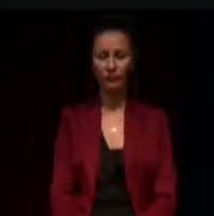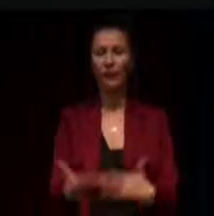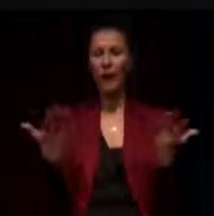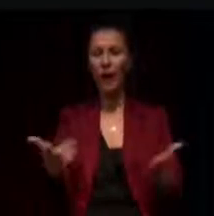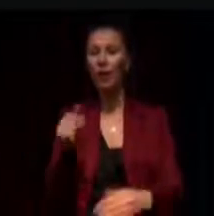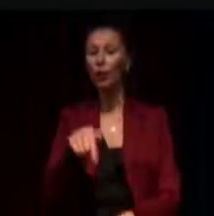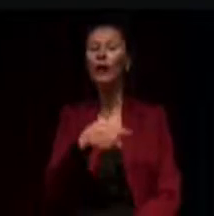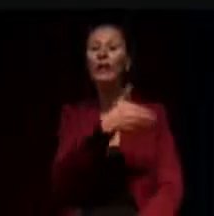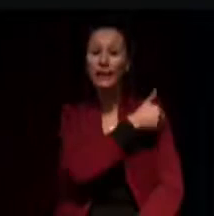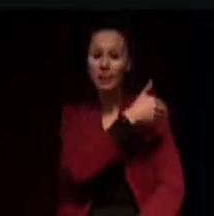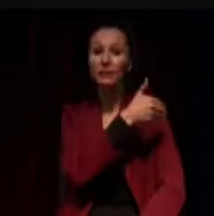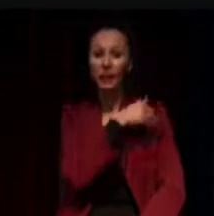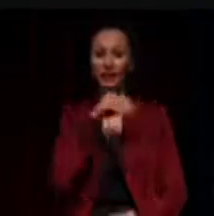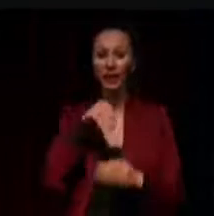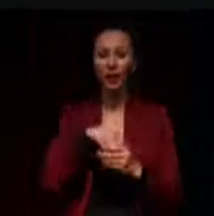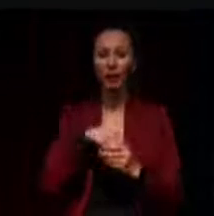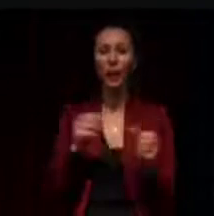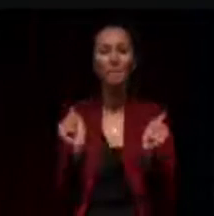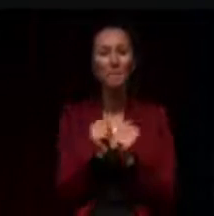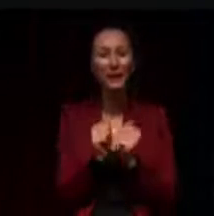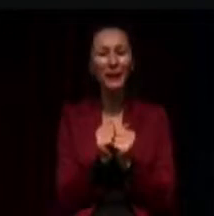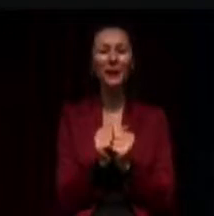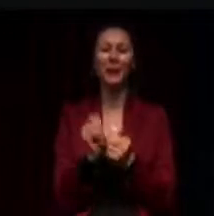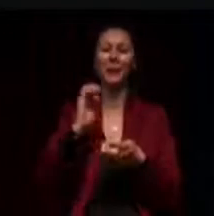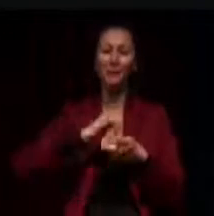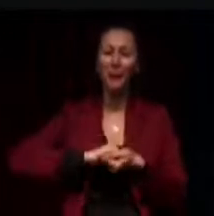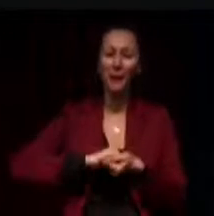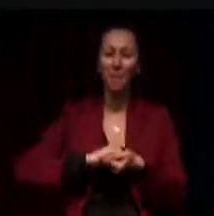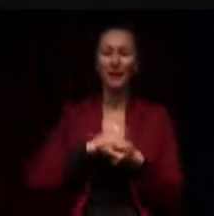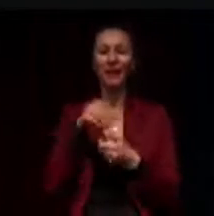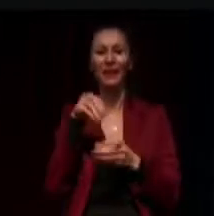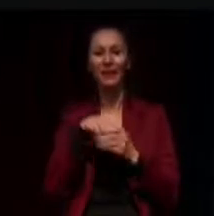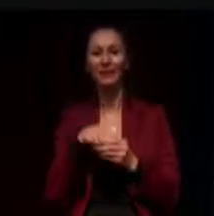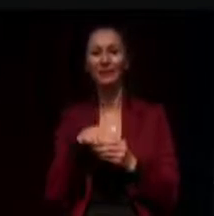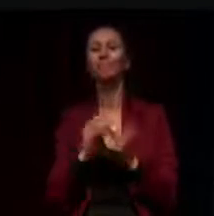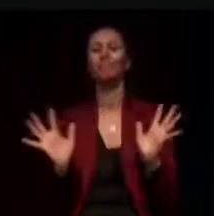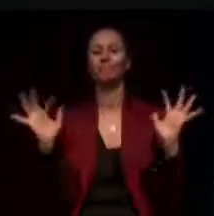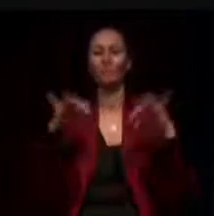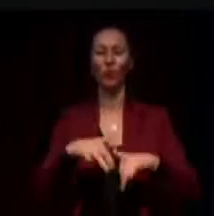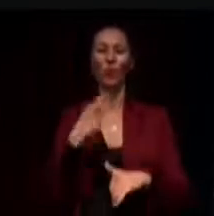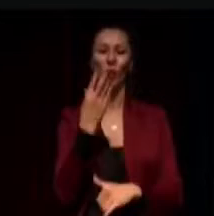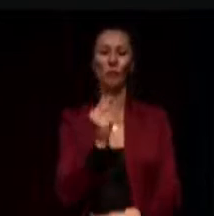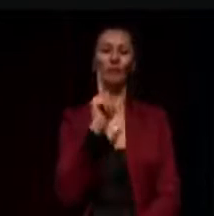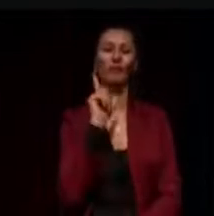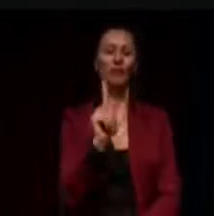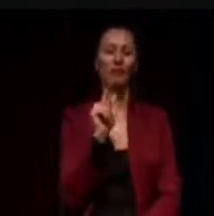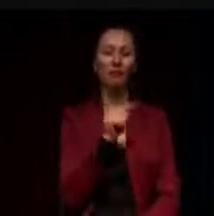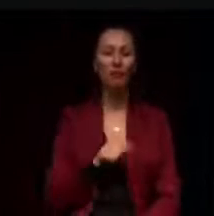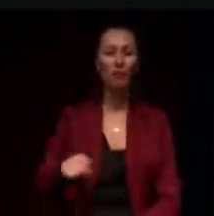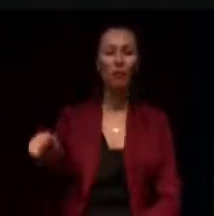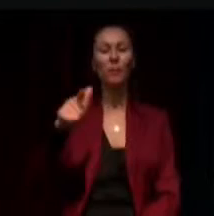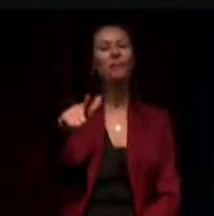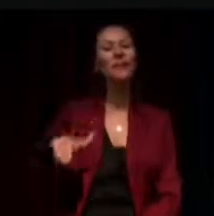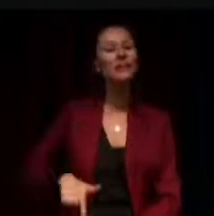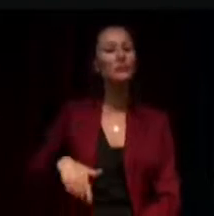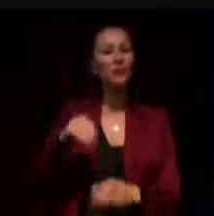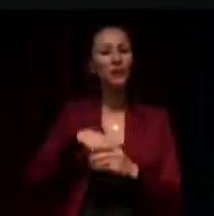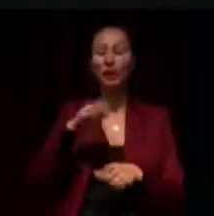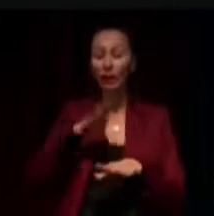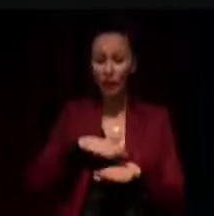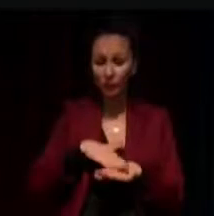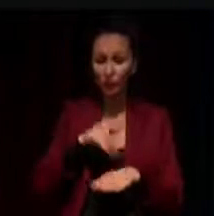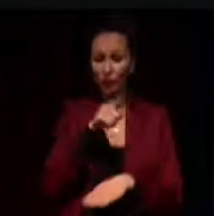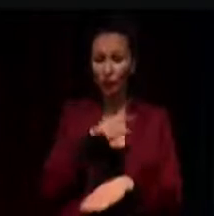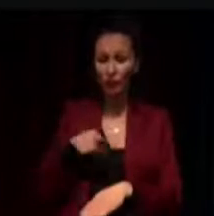Yani bu hizmet noktasında da birlik, beraberlik, bir araya gelmeliyiz. Gerektiği şekilde İzmir için ne